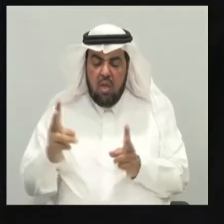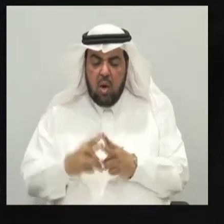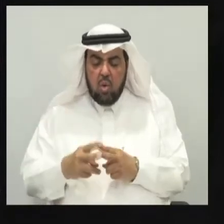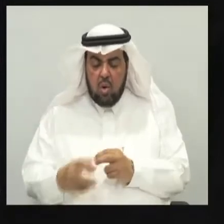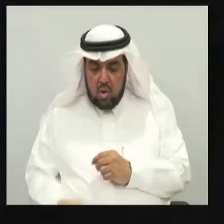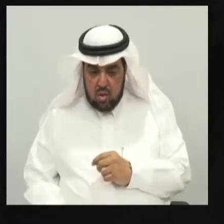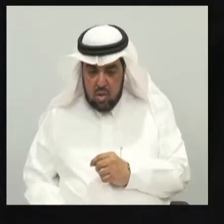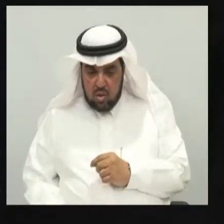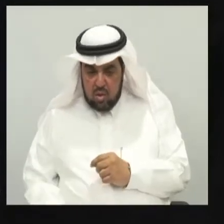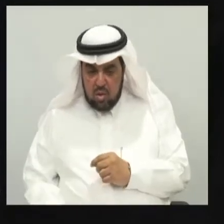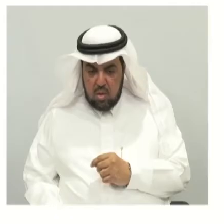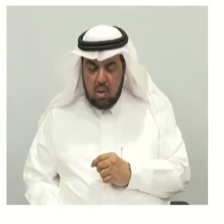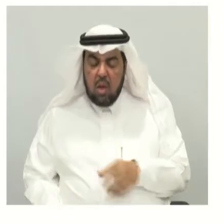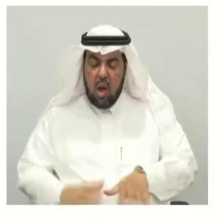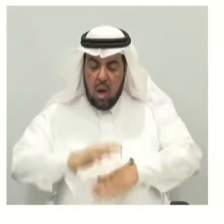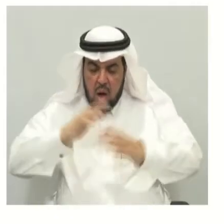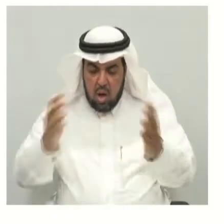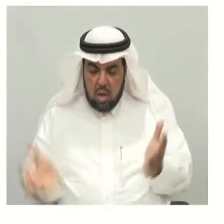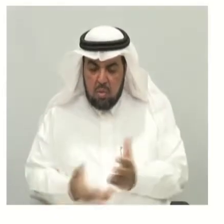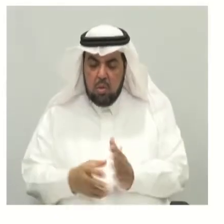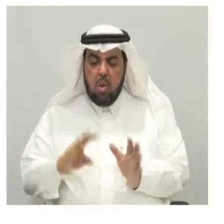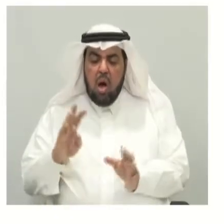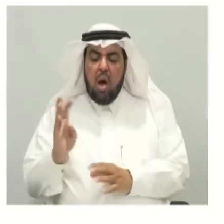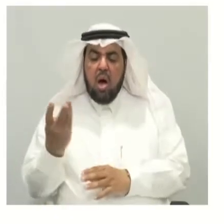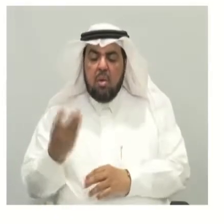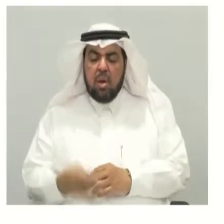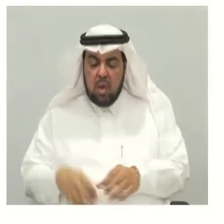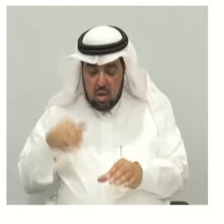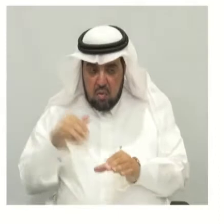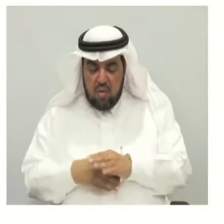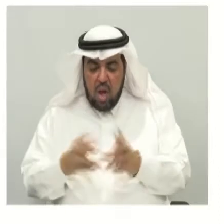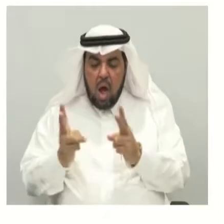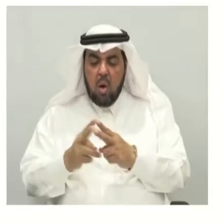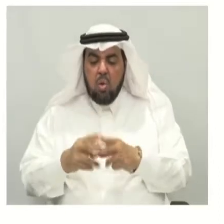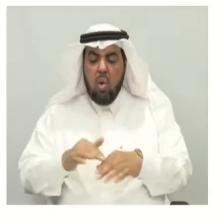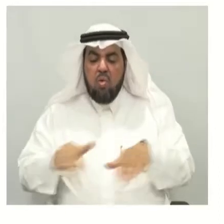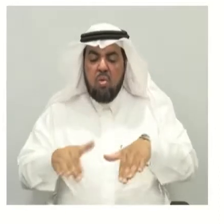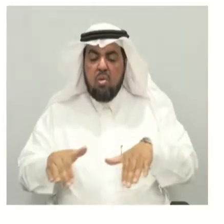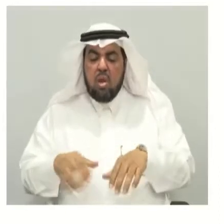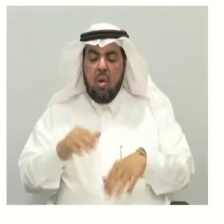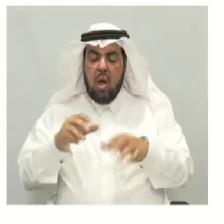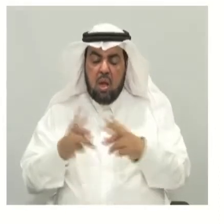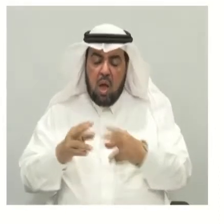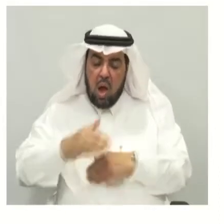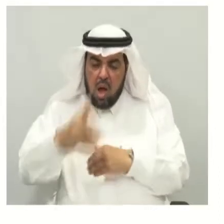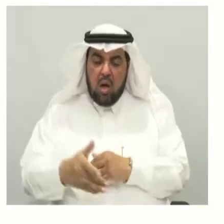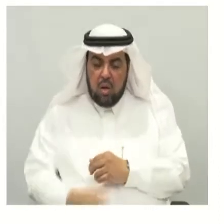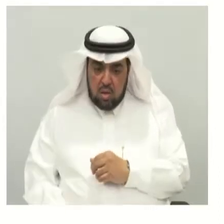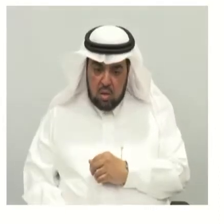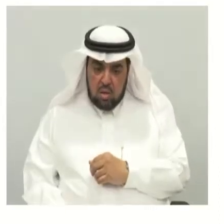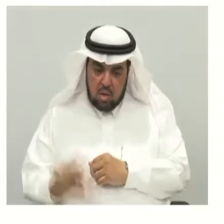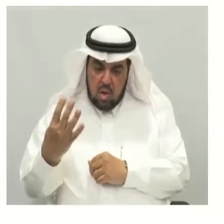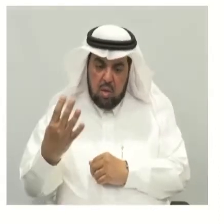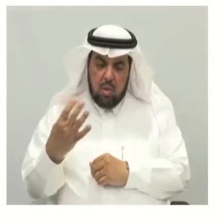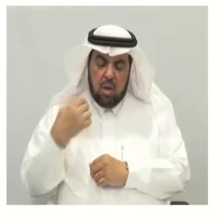إلكترونات. عناصر المجموعة الرابعة عشر كم يتواجد إلكترون في مستوى الطاقة الخارجي؟ فقط نأخذ الأربعة،